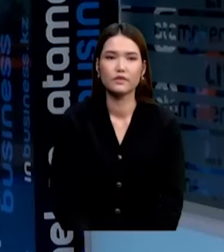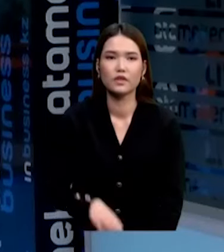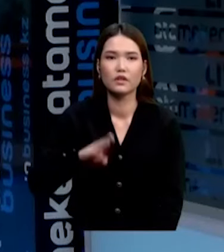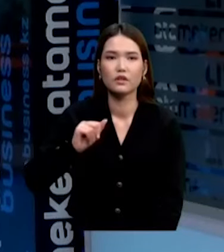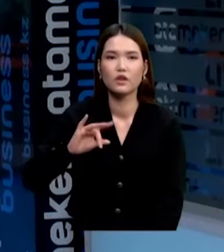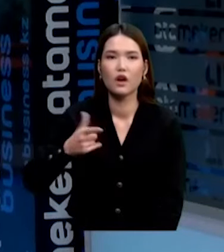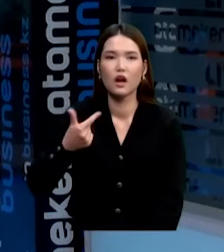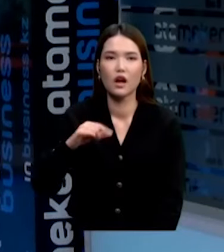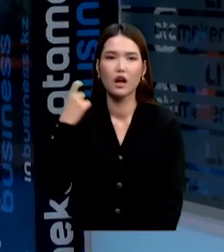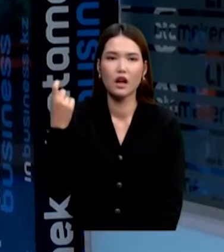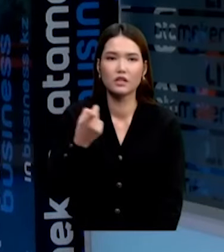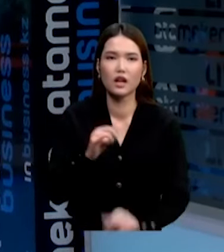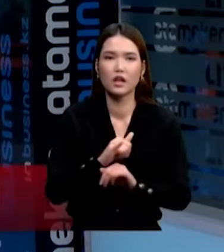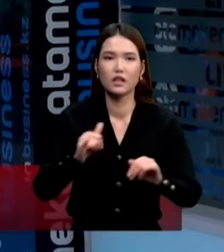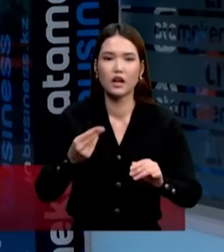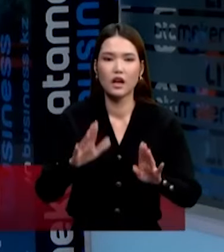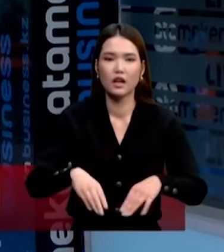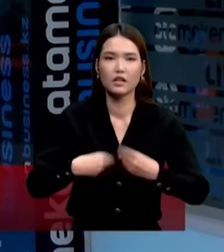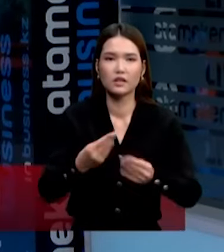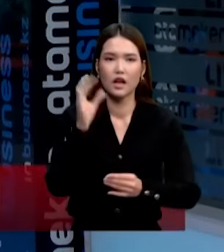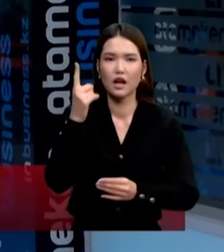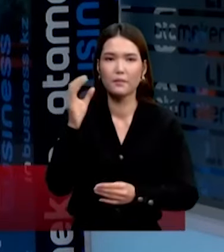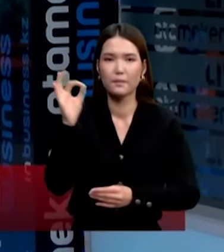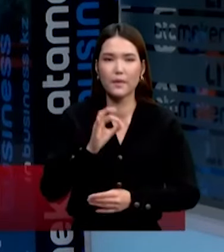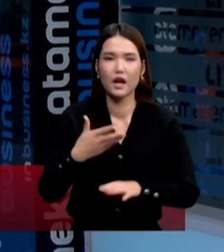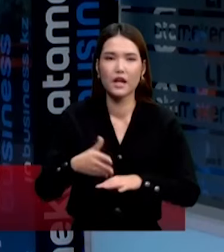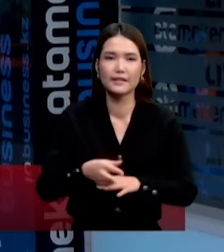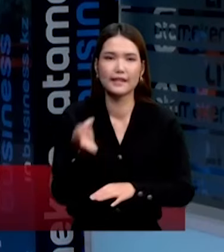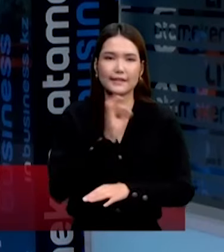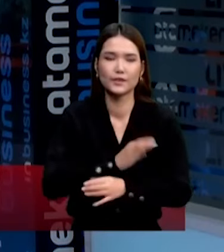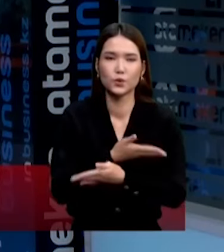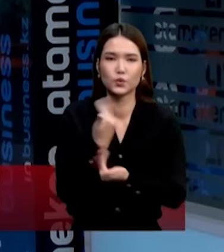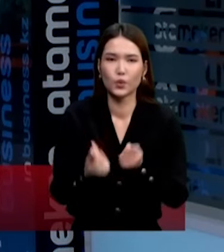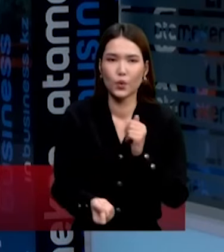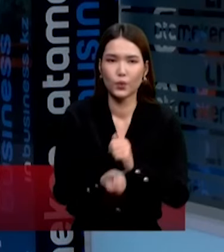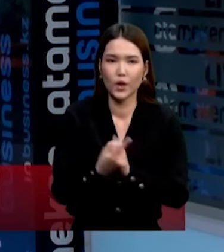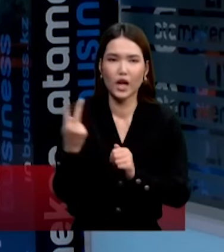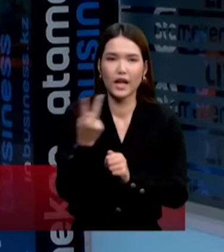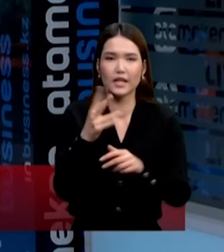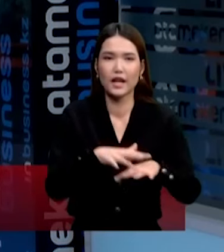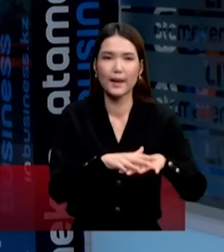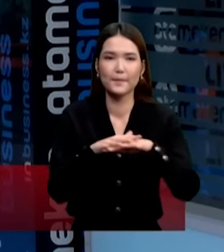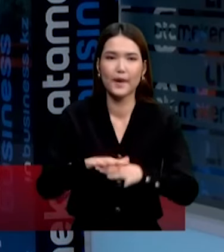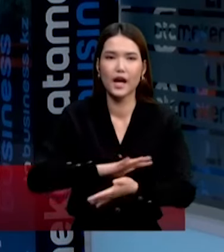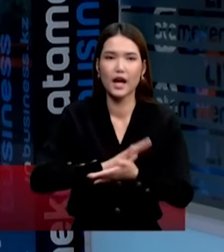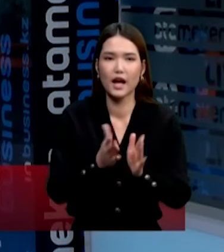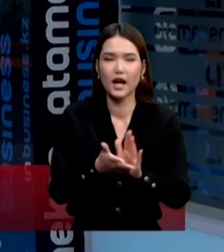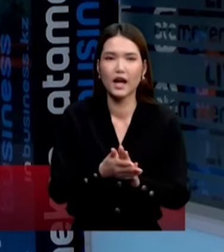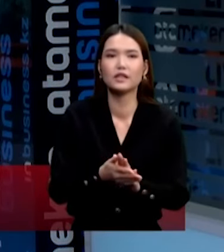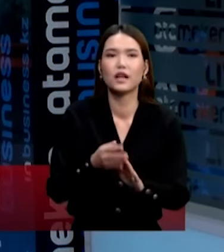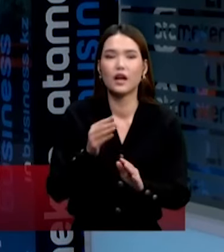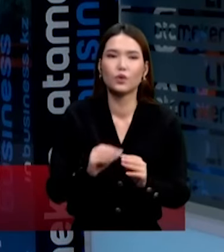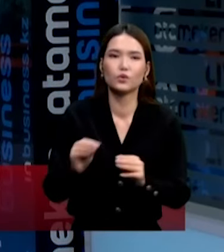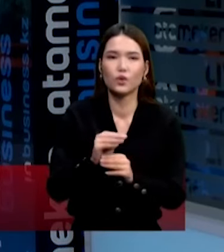Торғай аймағы шаруашылығын дамытуға бөлінген 1% несие тиімсіз болып шықты. Екінші деңгейлі банктердің шарттары мен үстемақысы